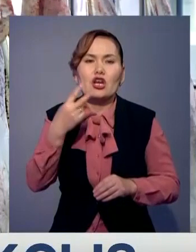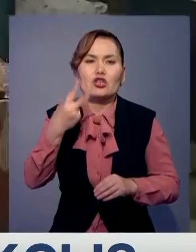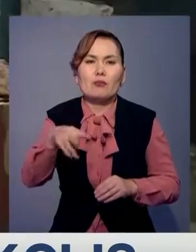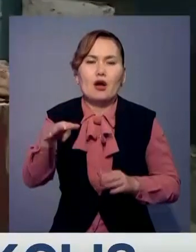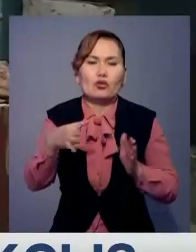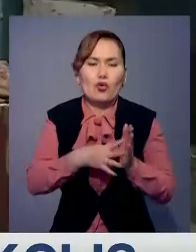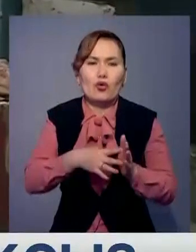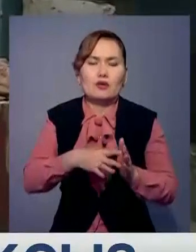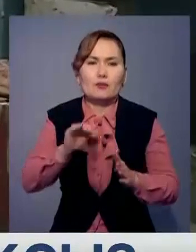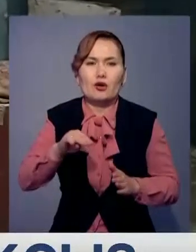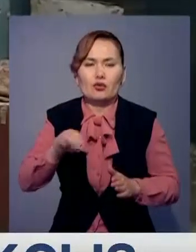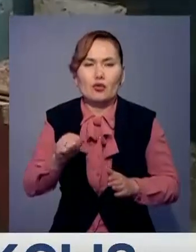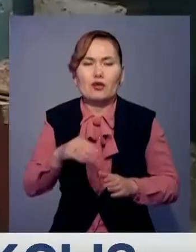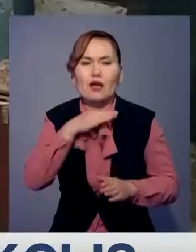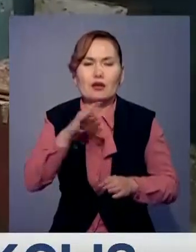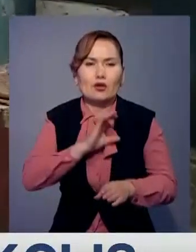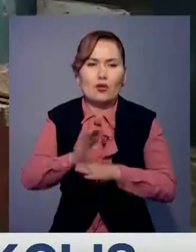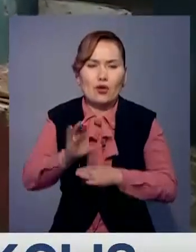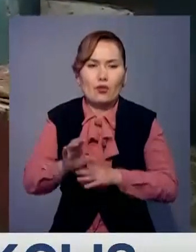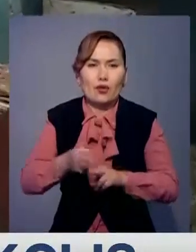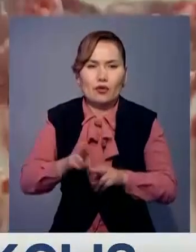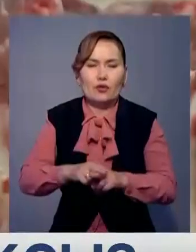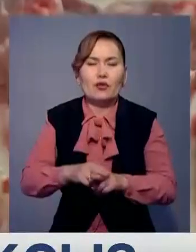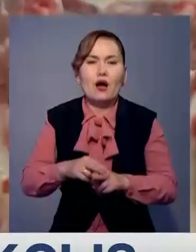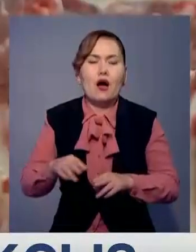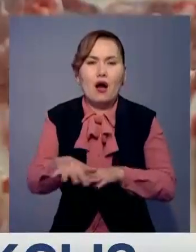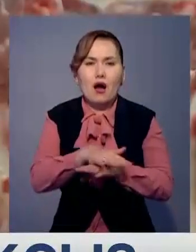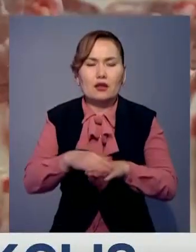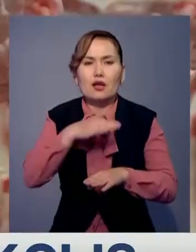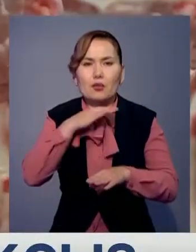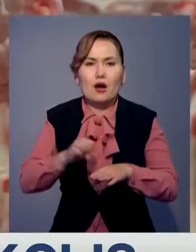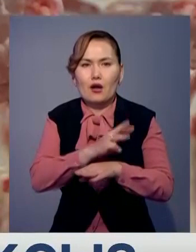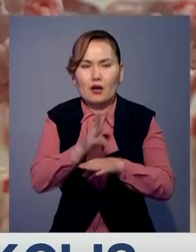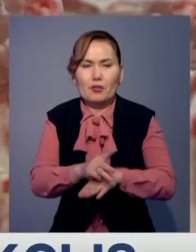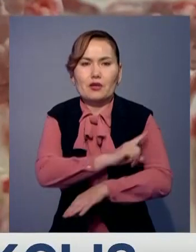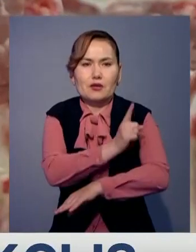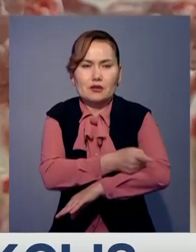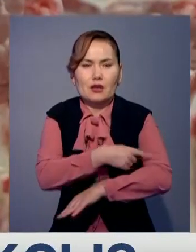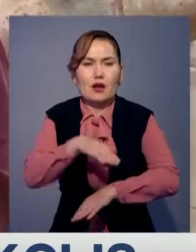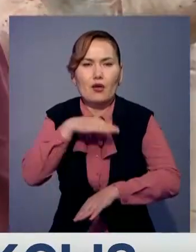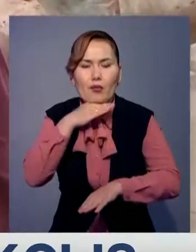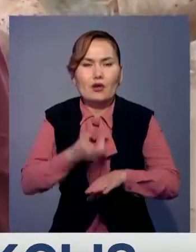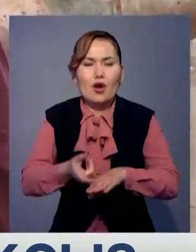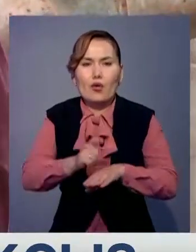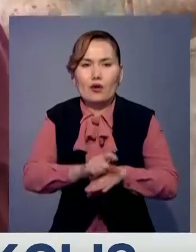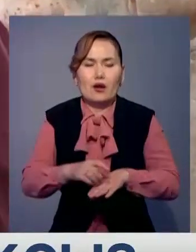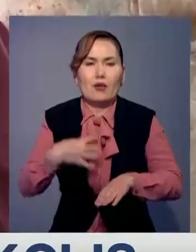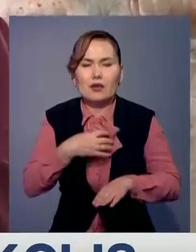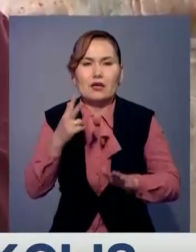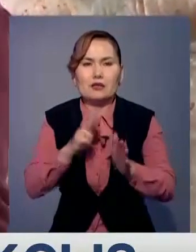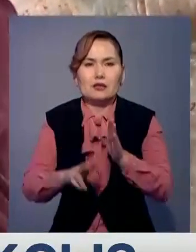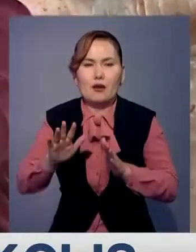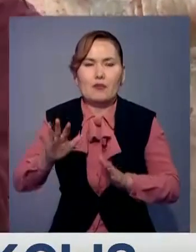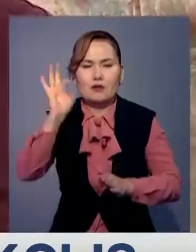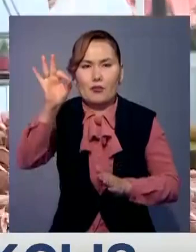өңір сұранысын 160%-ке артығымен қамтуға жеткілікті. Оған қоса әлеуметтік маңызы бар тауарлардың 85%-ы